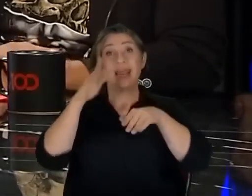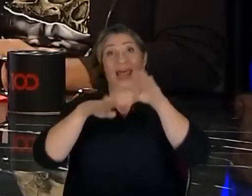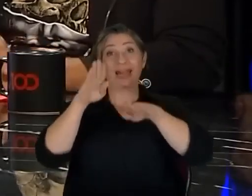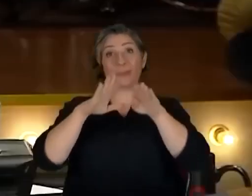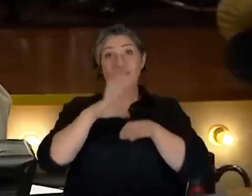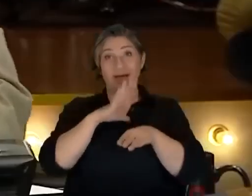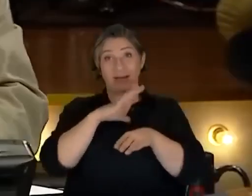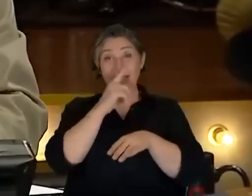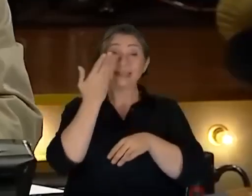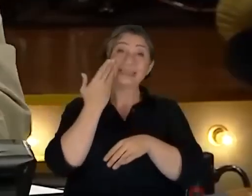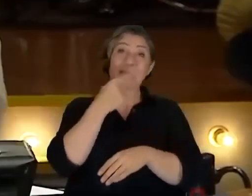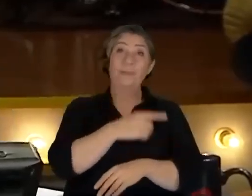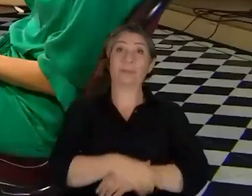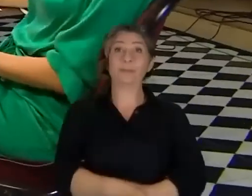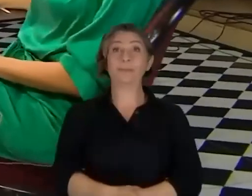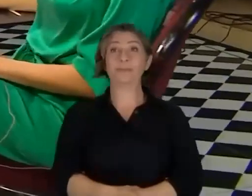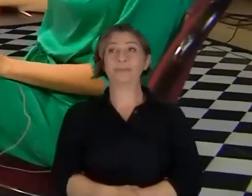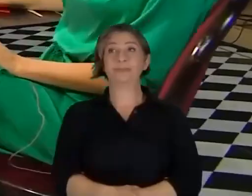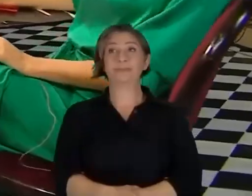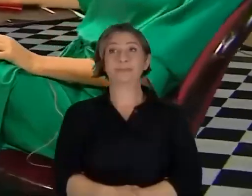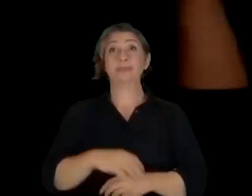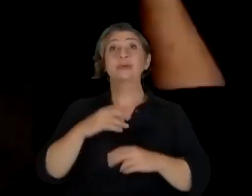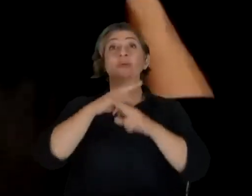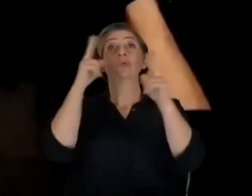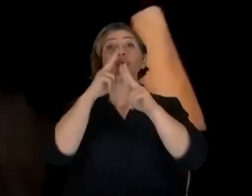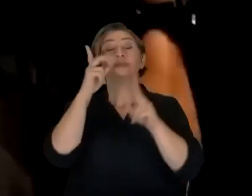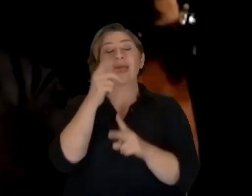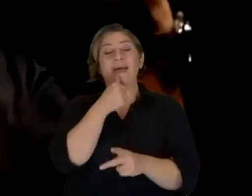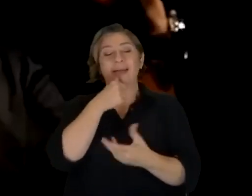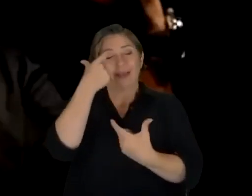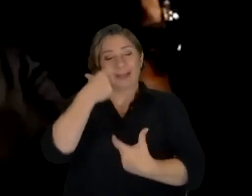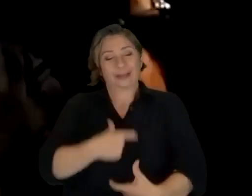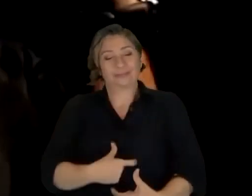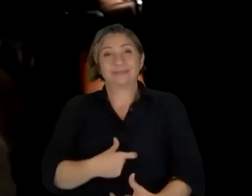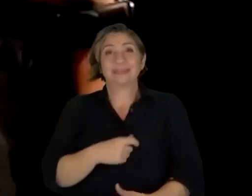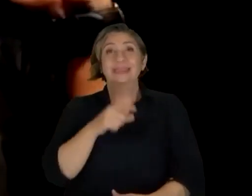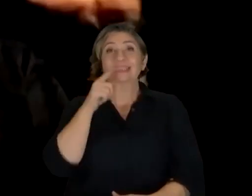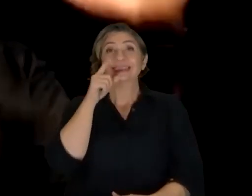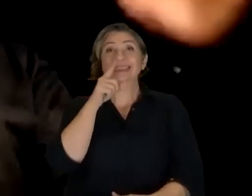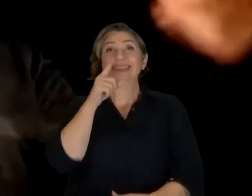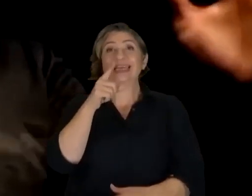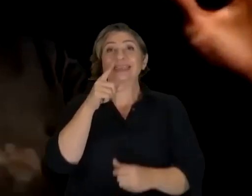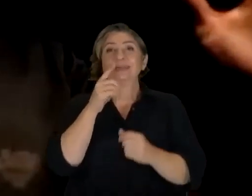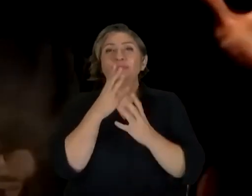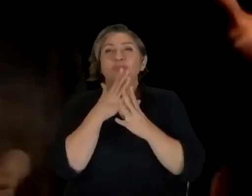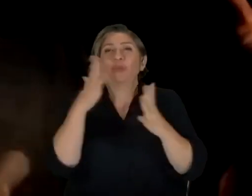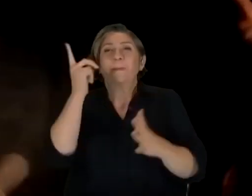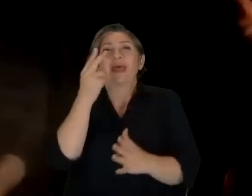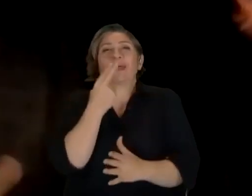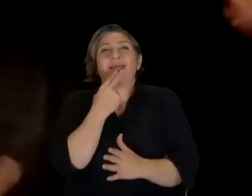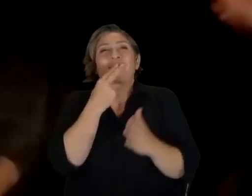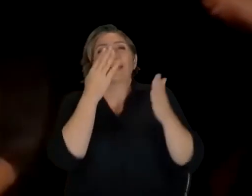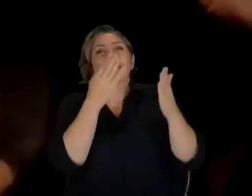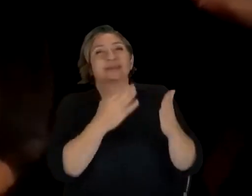tanıtımı var oksimoronun. İzleyelim hemen. Düz bir erkeğim, sen derya bir kadın.